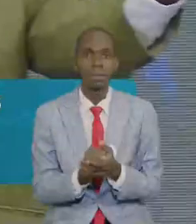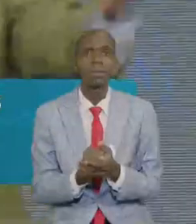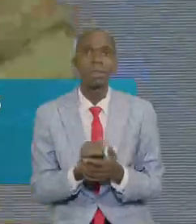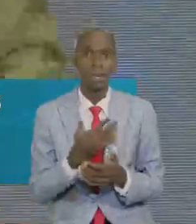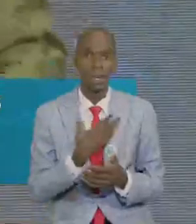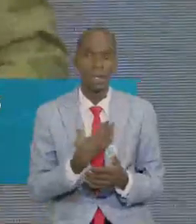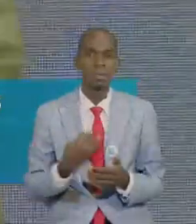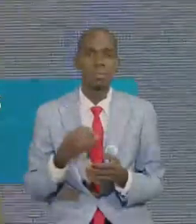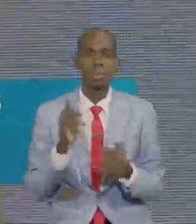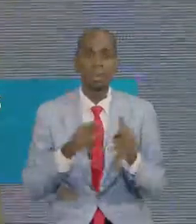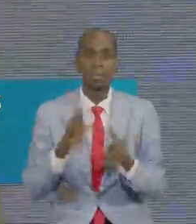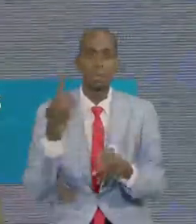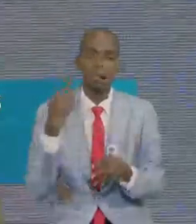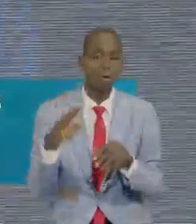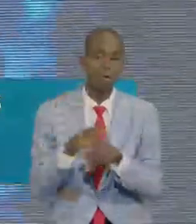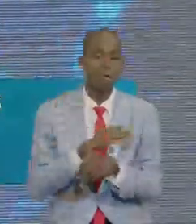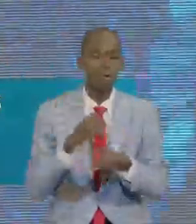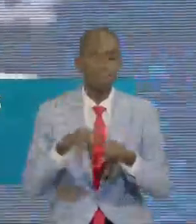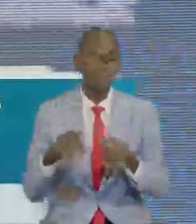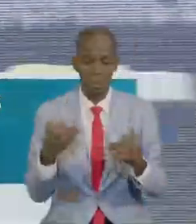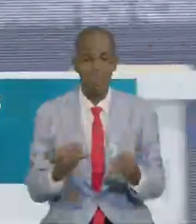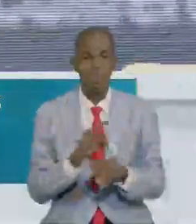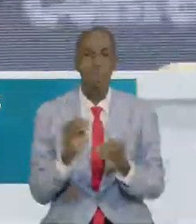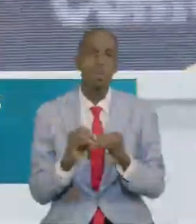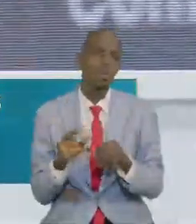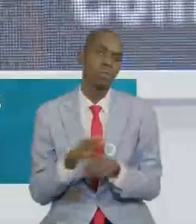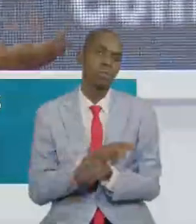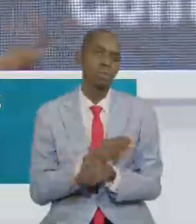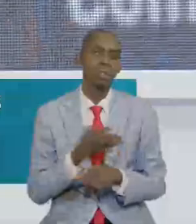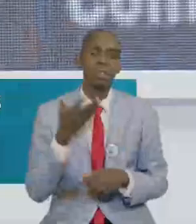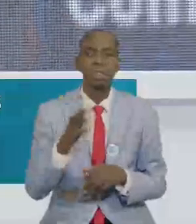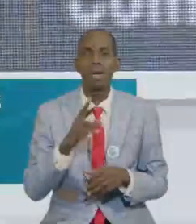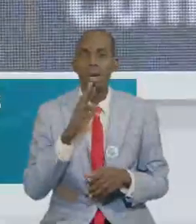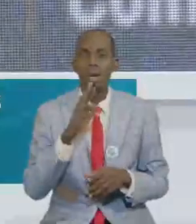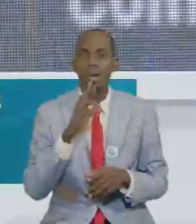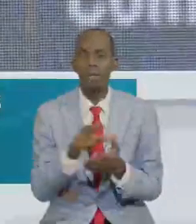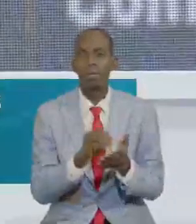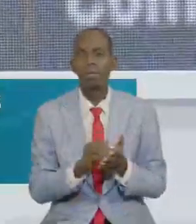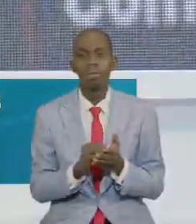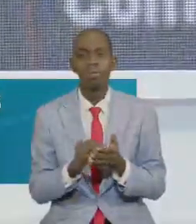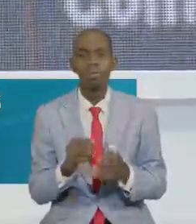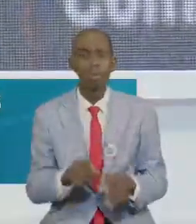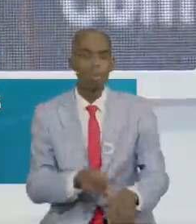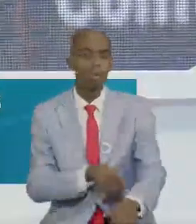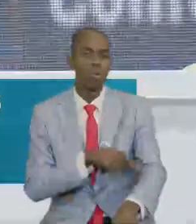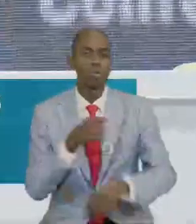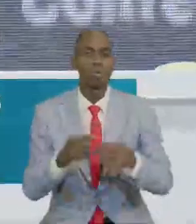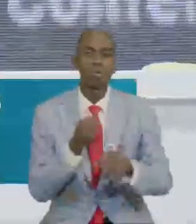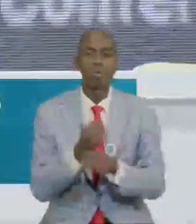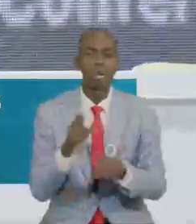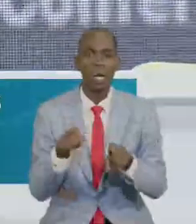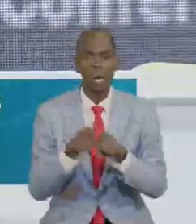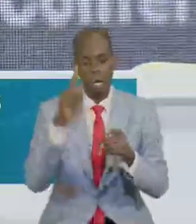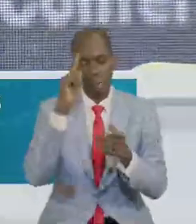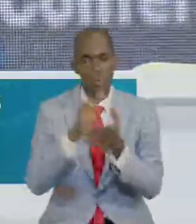are no more full. Il y a des gens qui étaient remplis mais qui ne le sont plus aujourd'hui. In our younger years as believers. Oh, dans nos jeunes années de en tant que croyants.